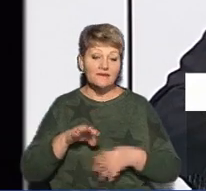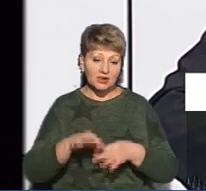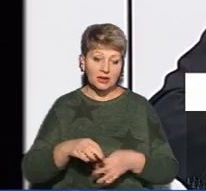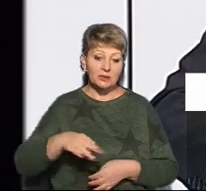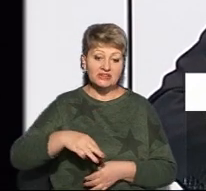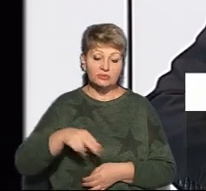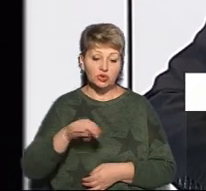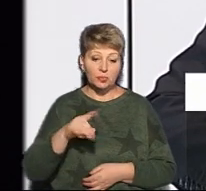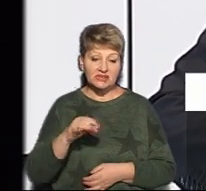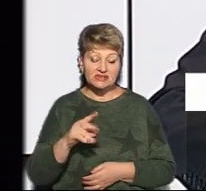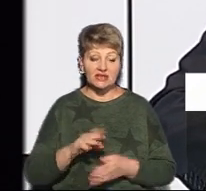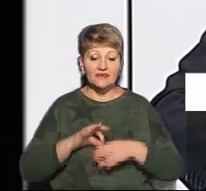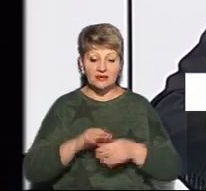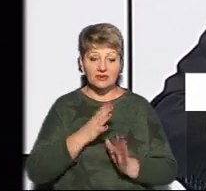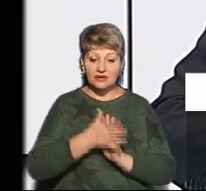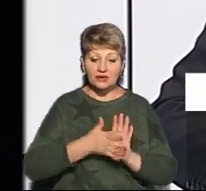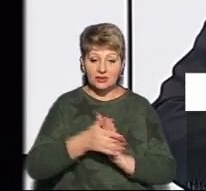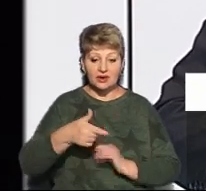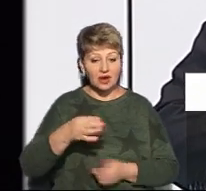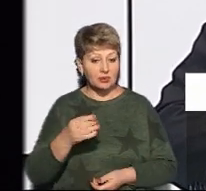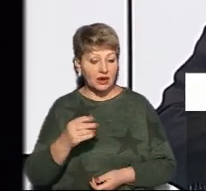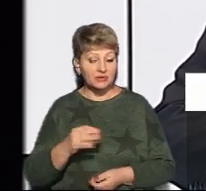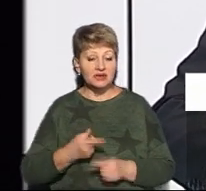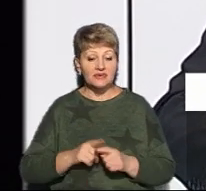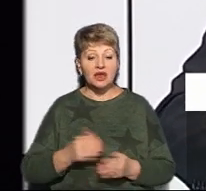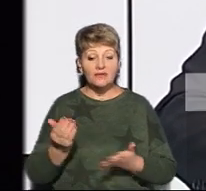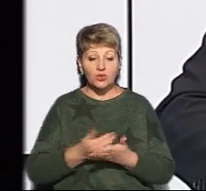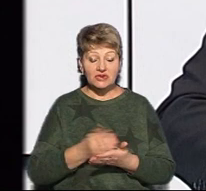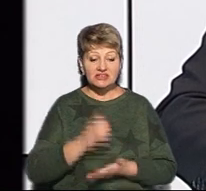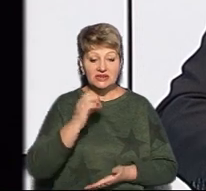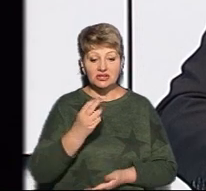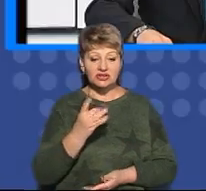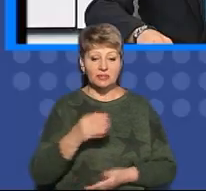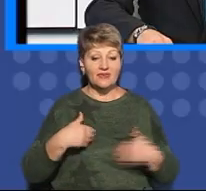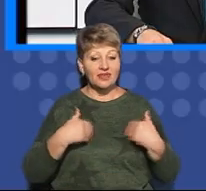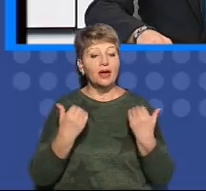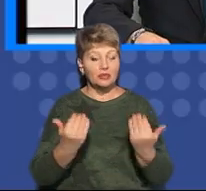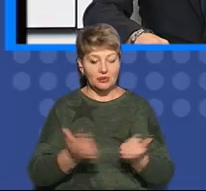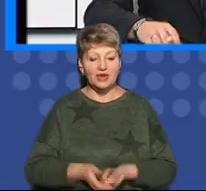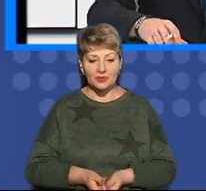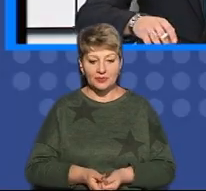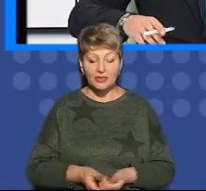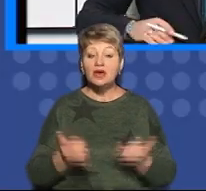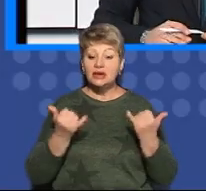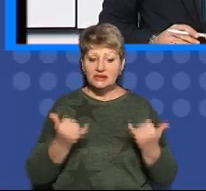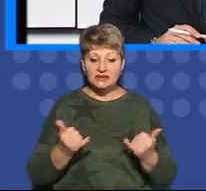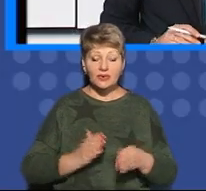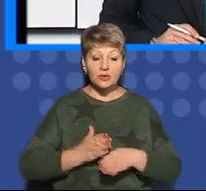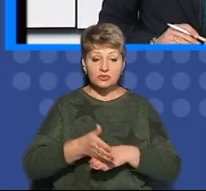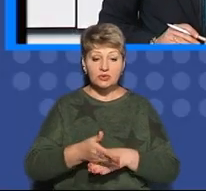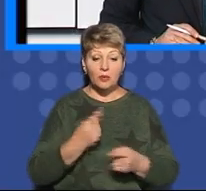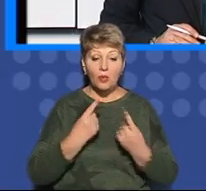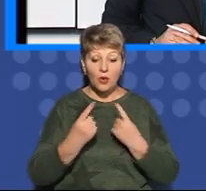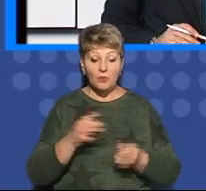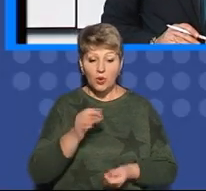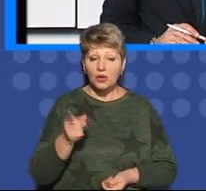Дубінський, жестова мова Галина Абраменко, в новинній студії Станіслав Шемет. Стаса, вітаю. Максим. Сьогодні з гостями студії